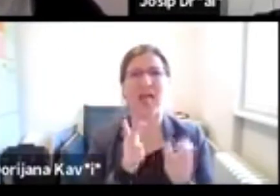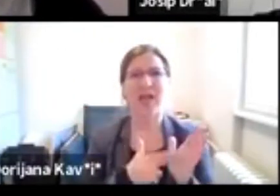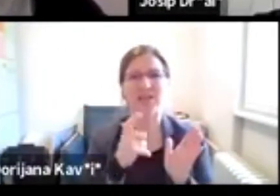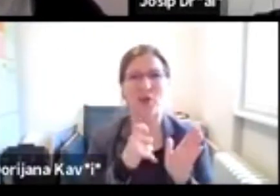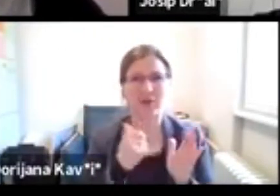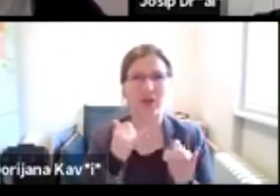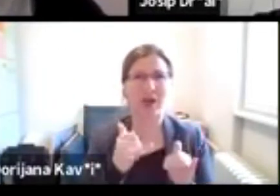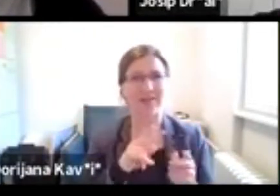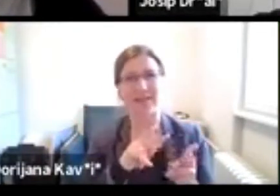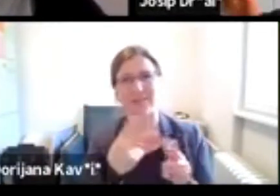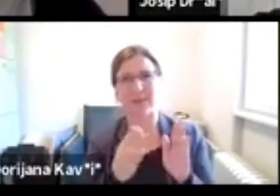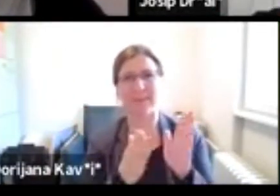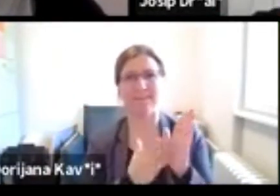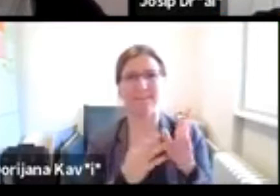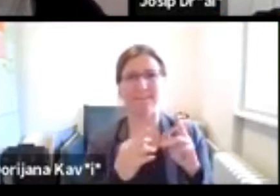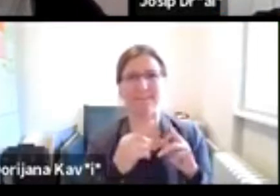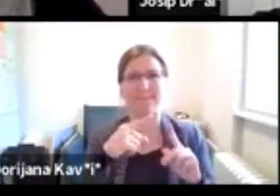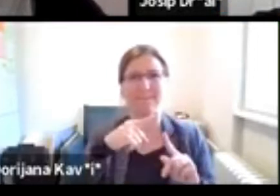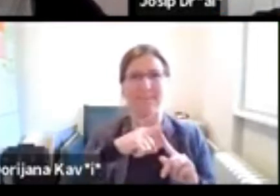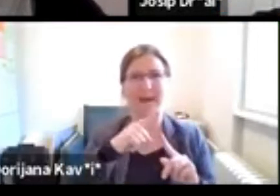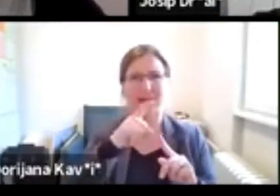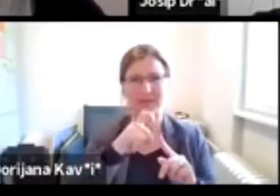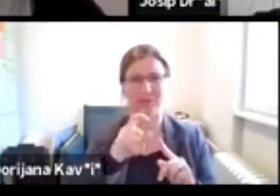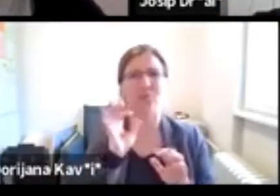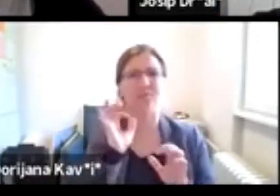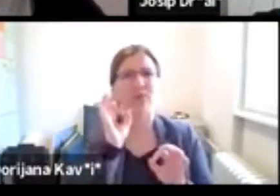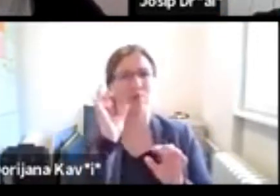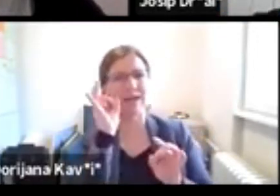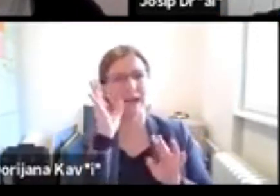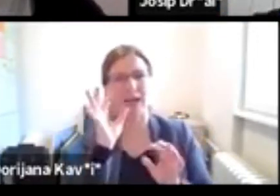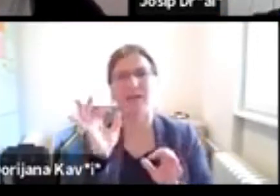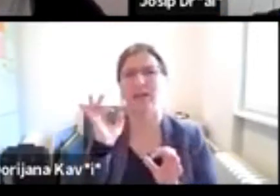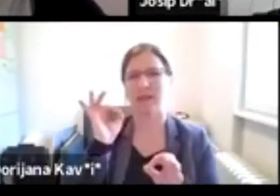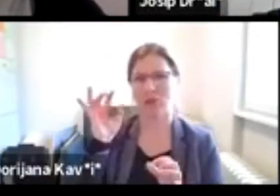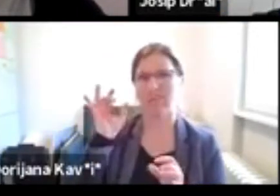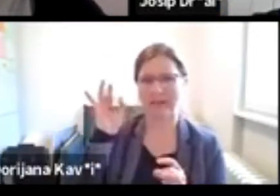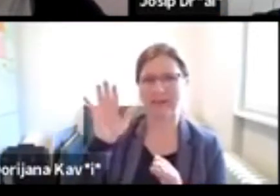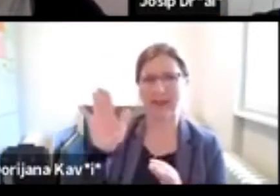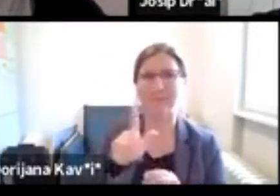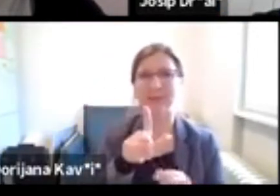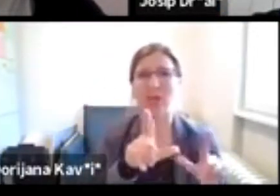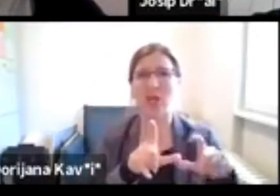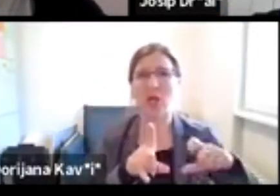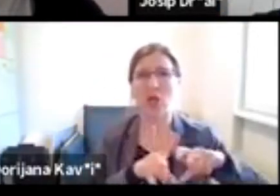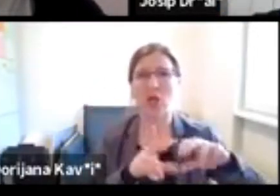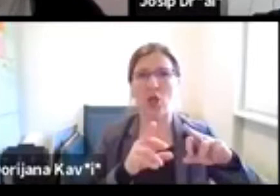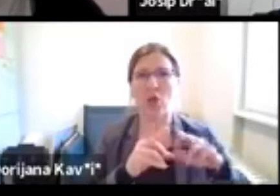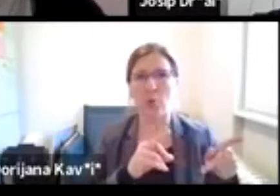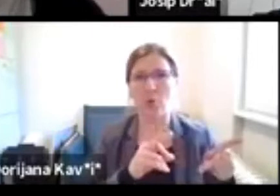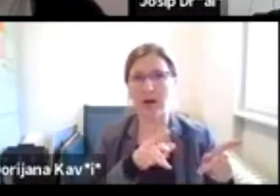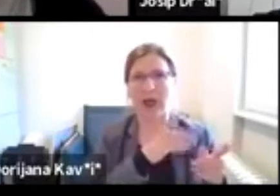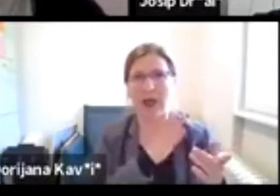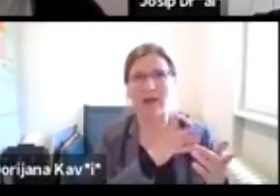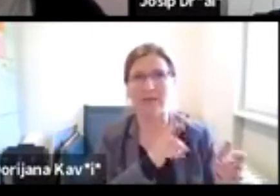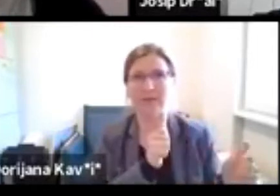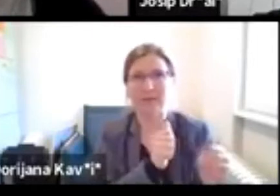ti Mija. Dobar dan. Dobar dan. Ponovit ću, s obzirom da mi Luka Zagorac predstavlja opasnost ovdje u sobi, da ne